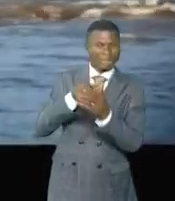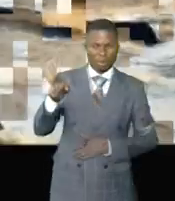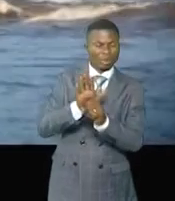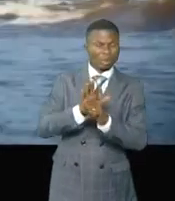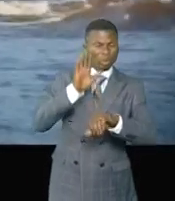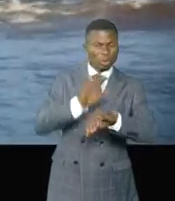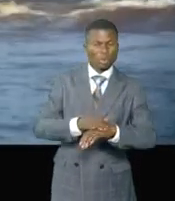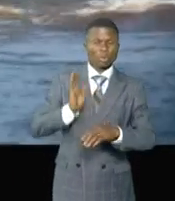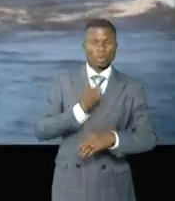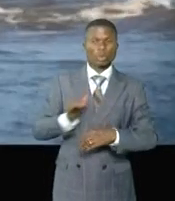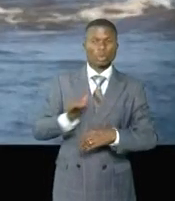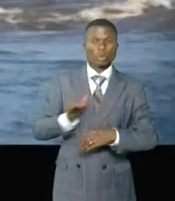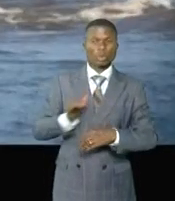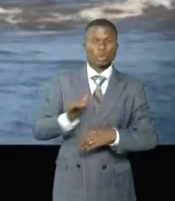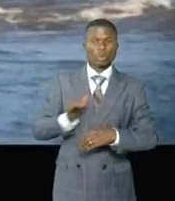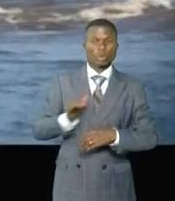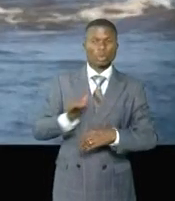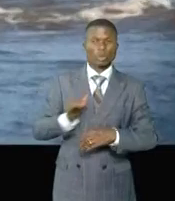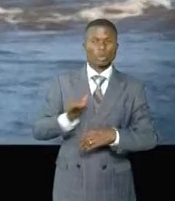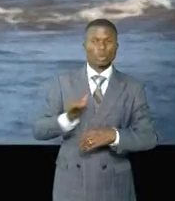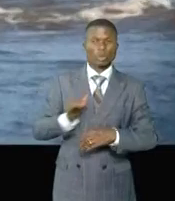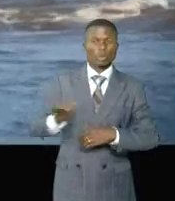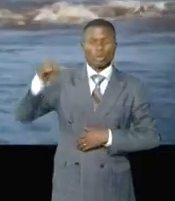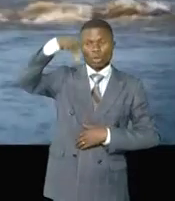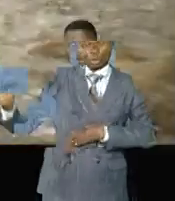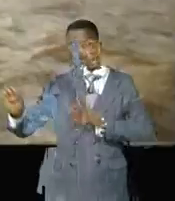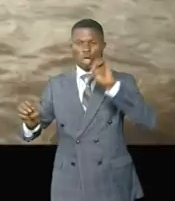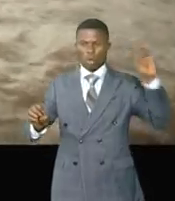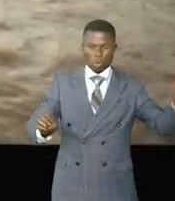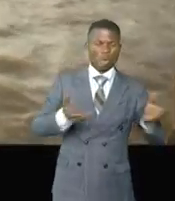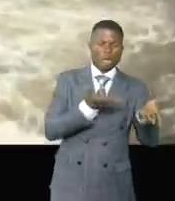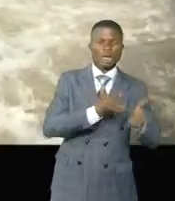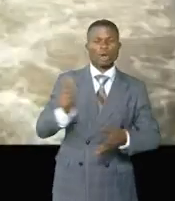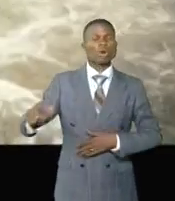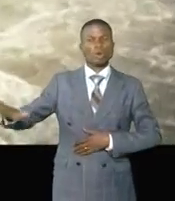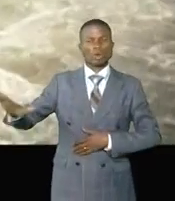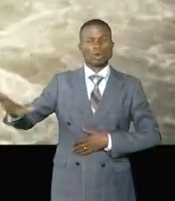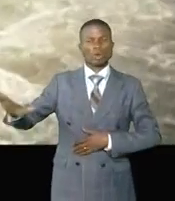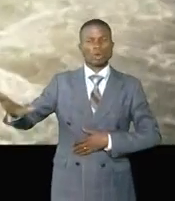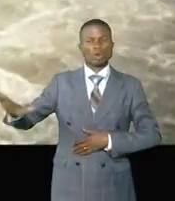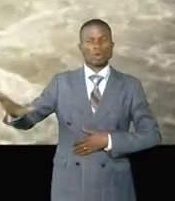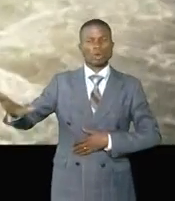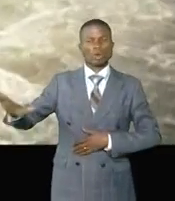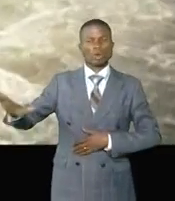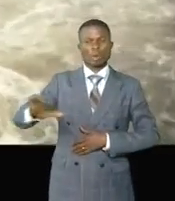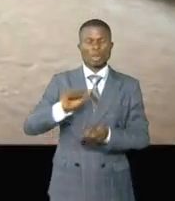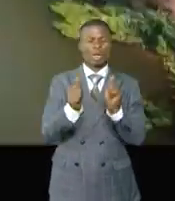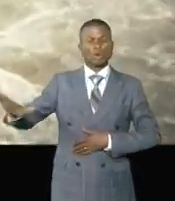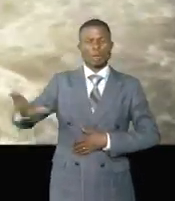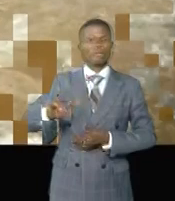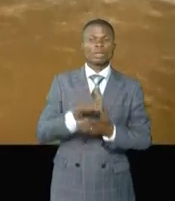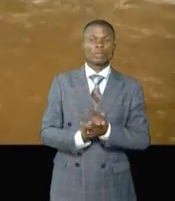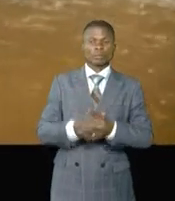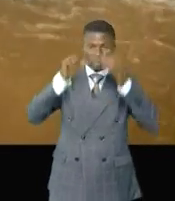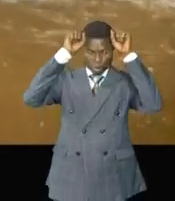Du nord au sud de l'Afrique pour aider d'autres pays en matière de l'eau. Président